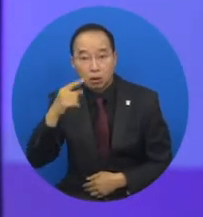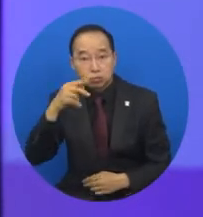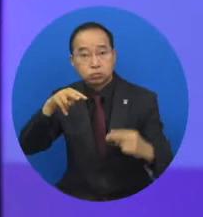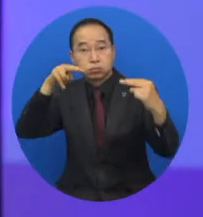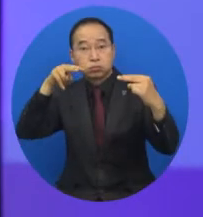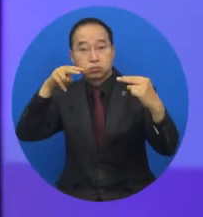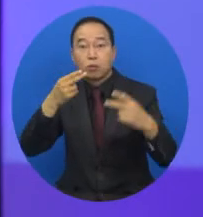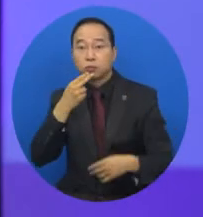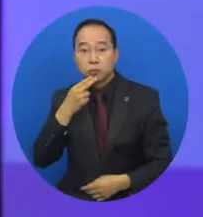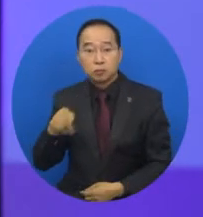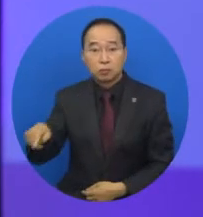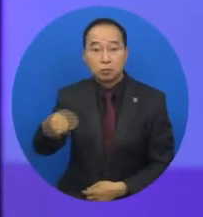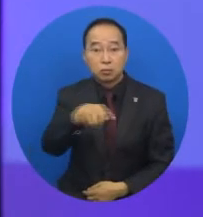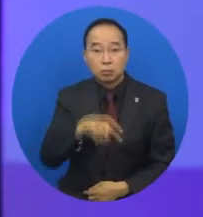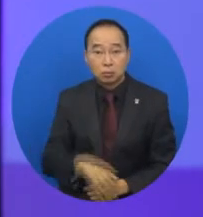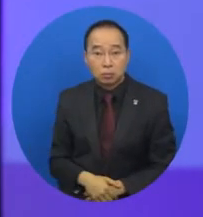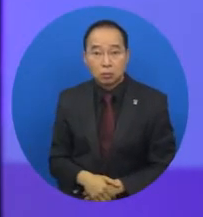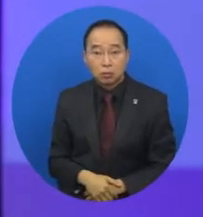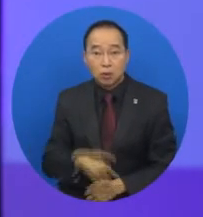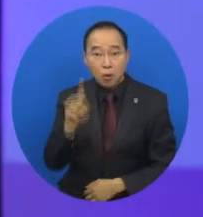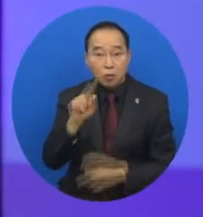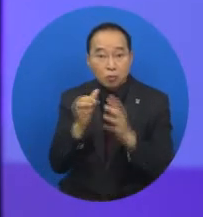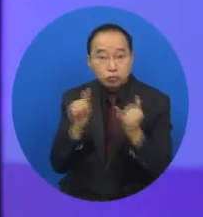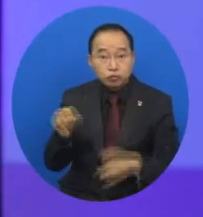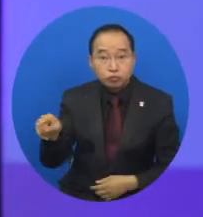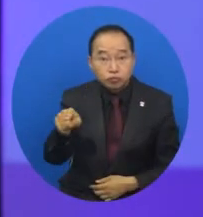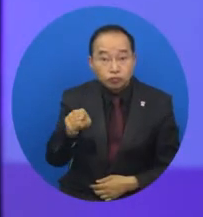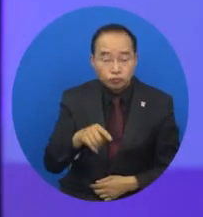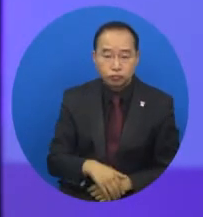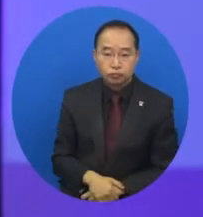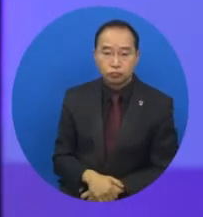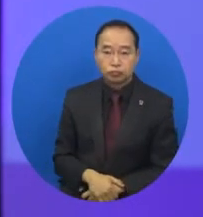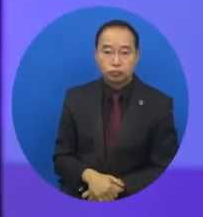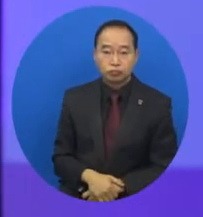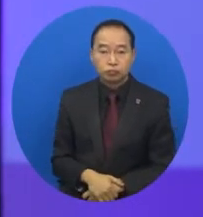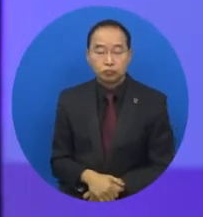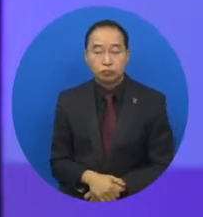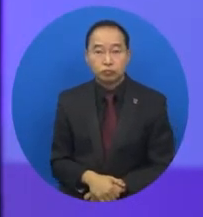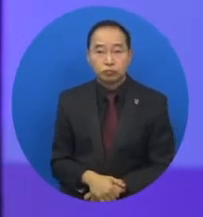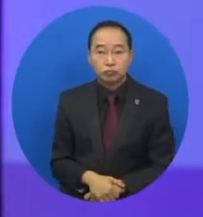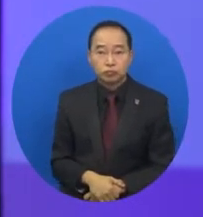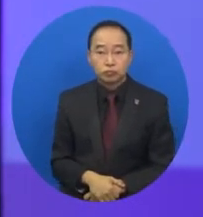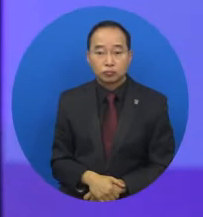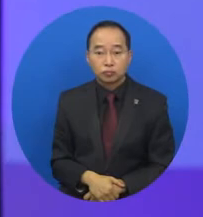정면으로 바라보는 사람이 없었고 어떤 분은 완전히